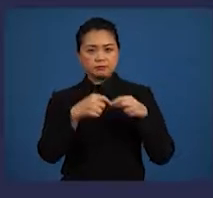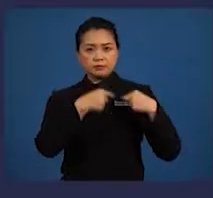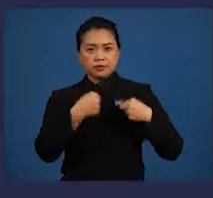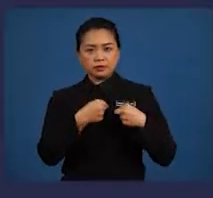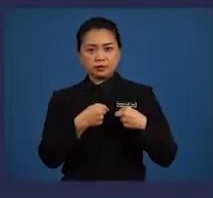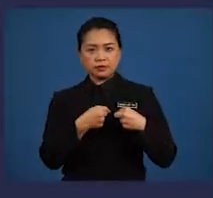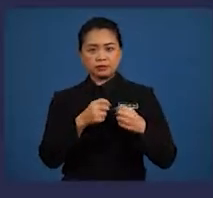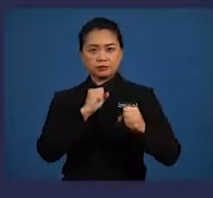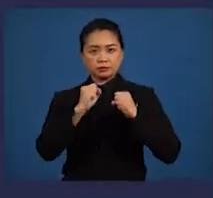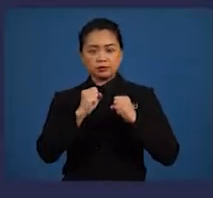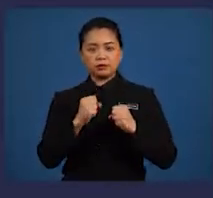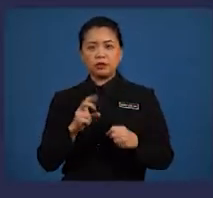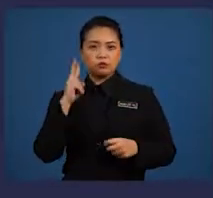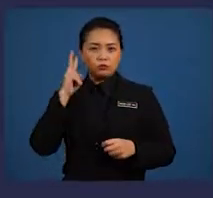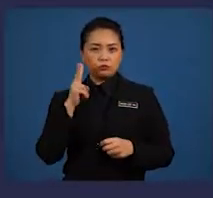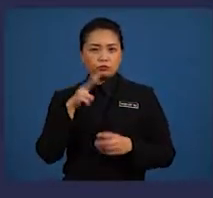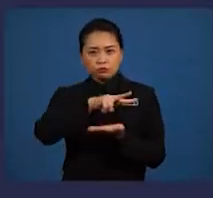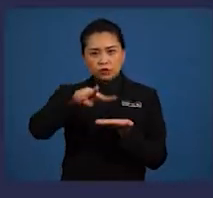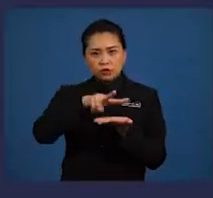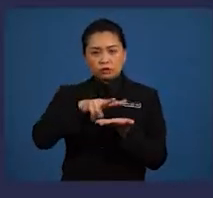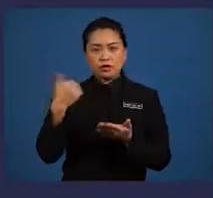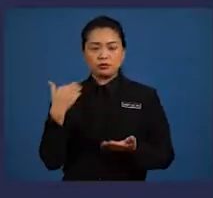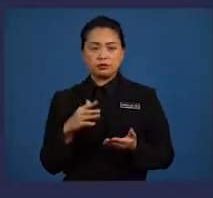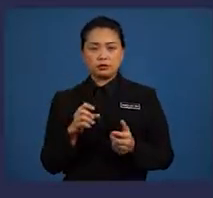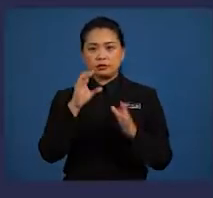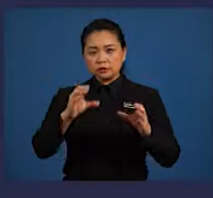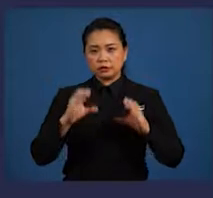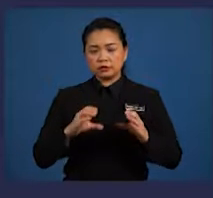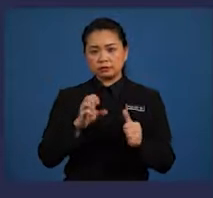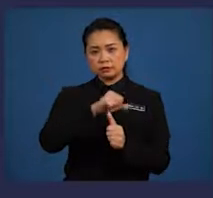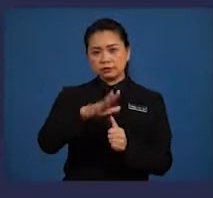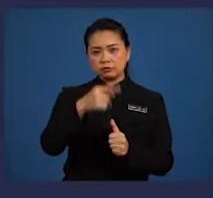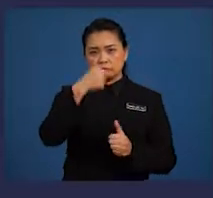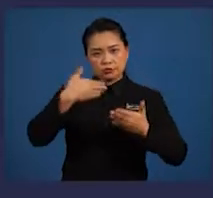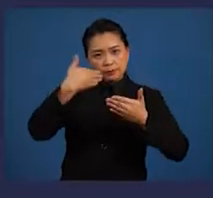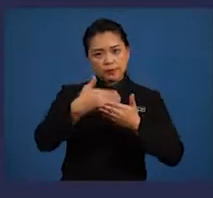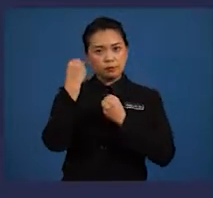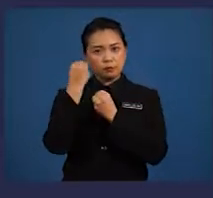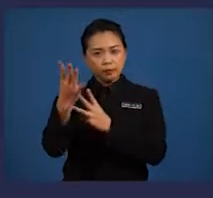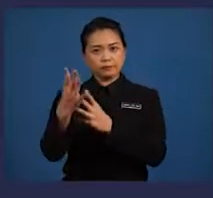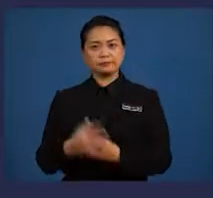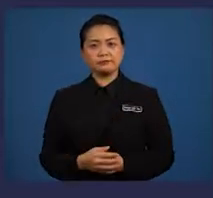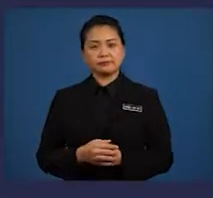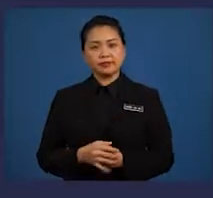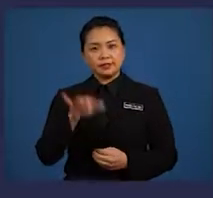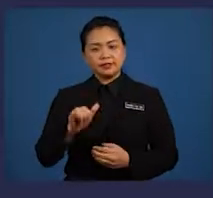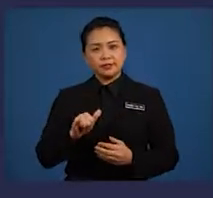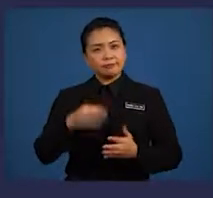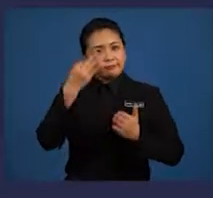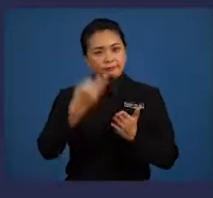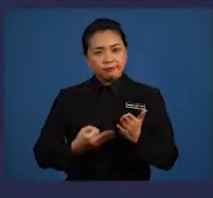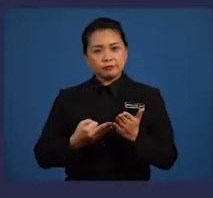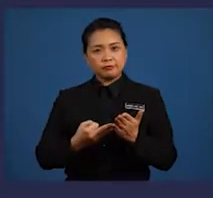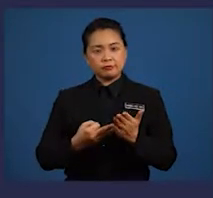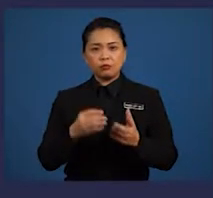Sastra video juga merupakan cara yang berkesan bagi menyampaikan maklumat yang gagal ditangani